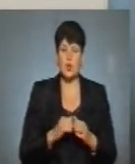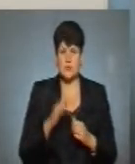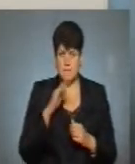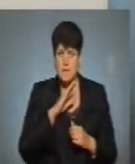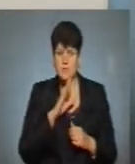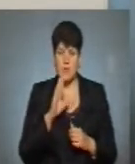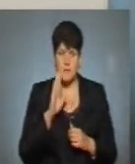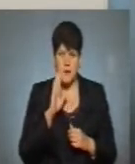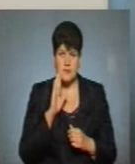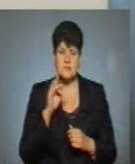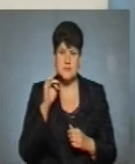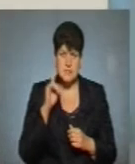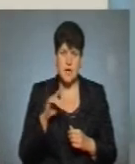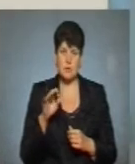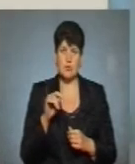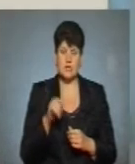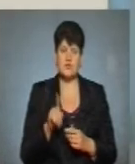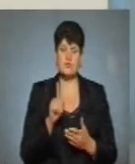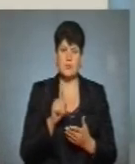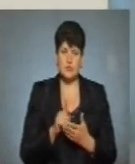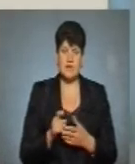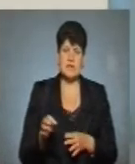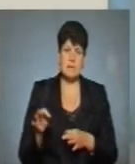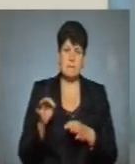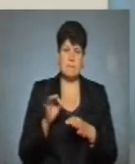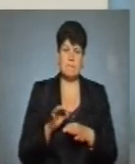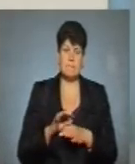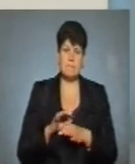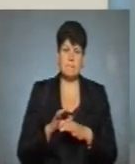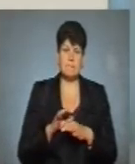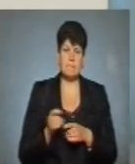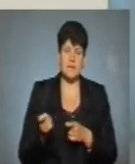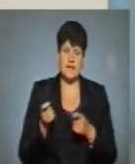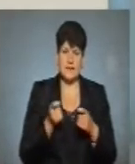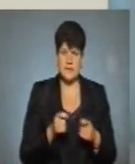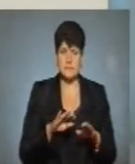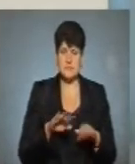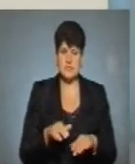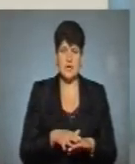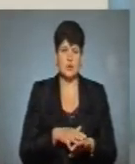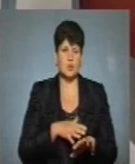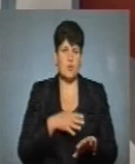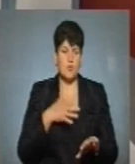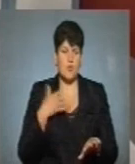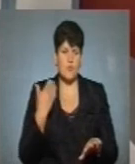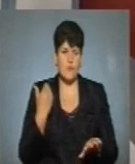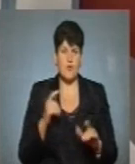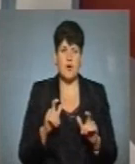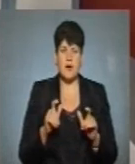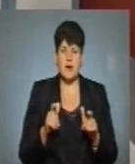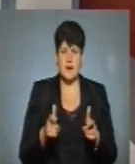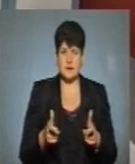мама знають про те, що вони повинні привезти після такого довготривалої, скажімо так,